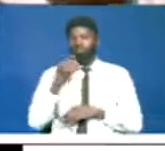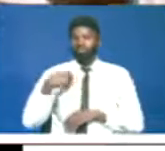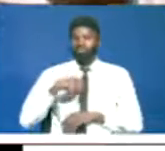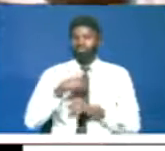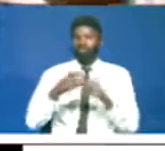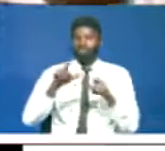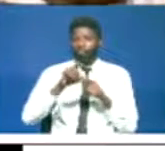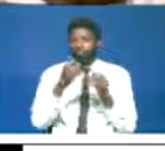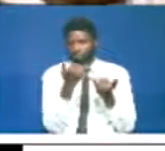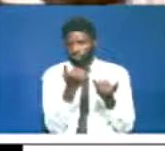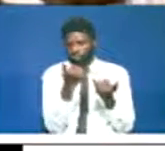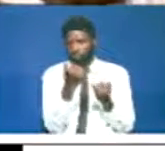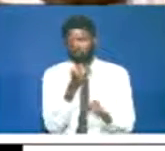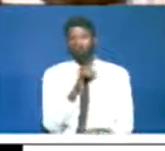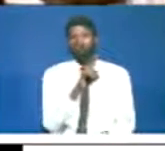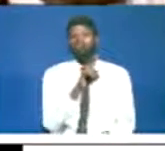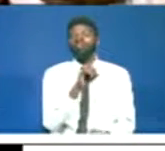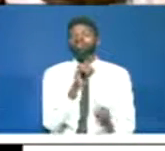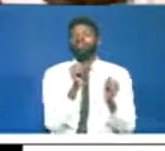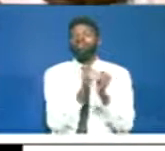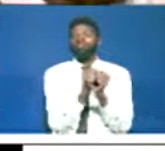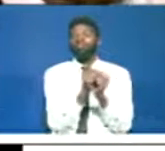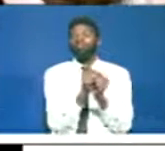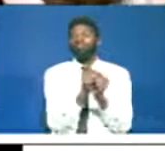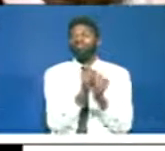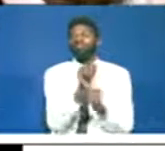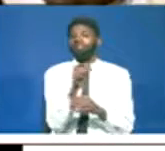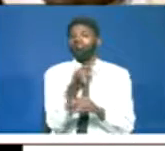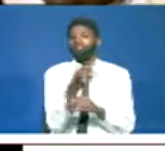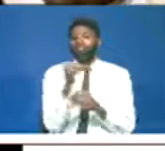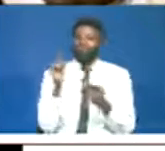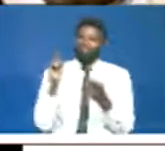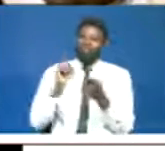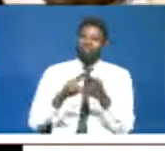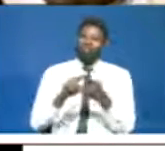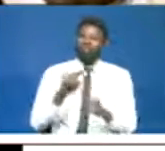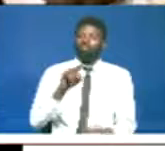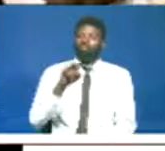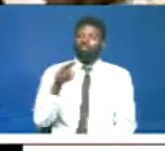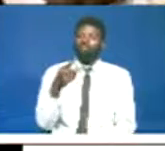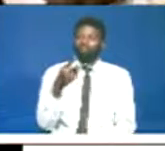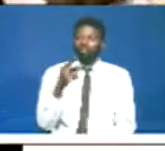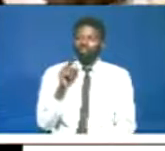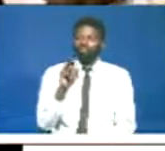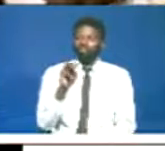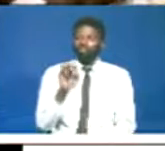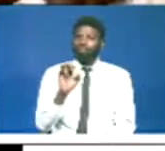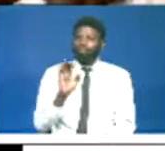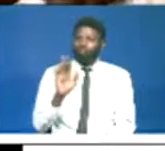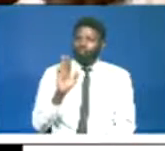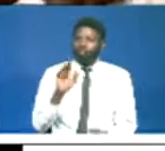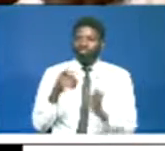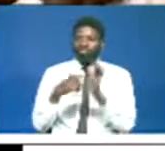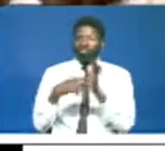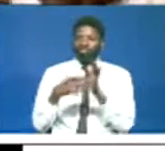tan karibu 110,000 mpaka tan 200,000 ya mazao ya mpunga